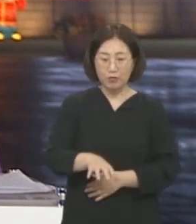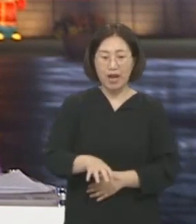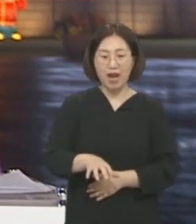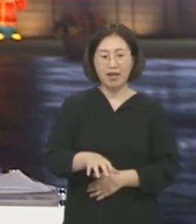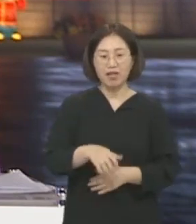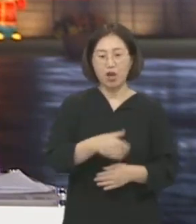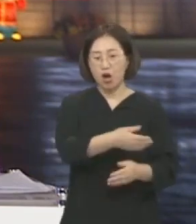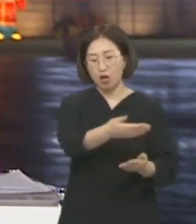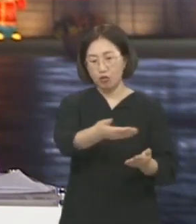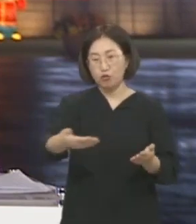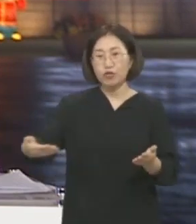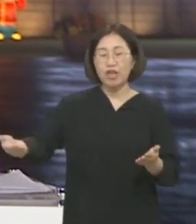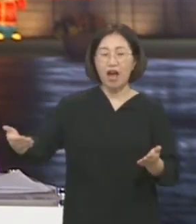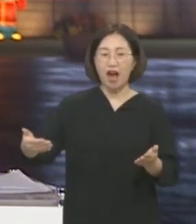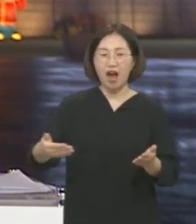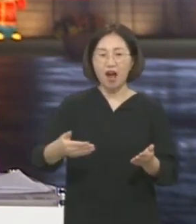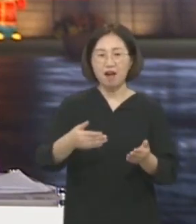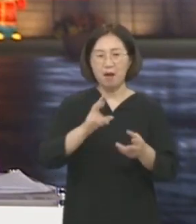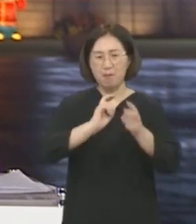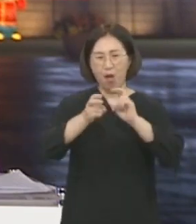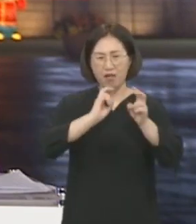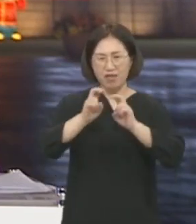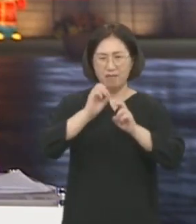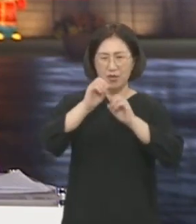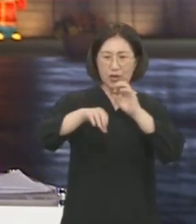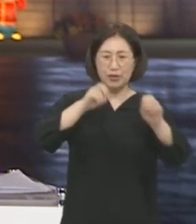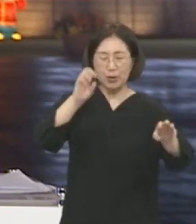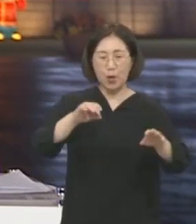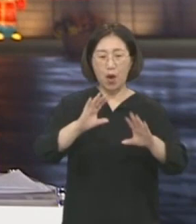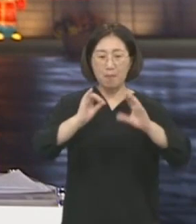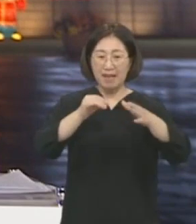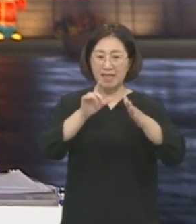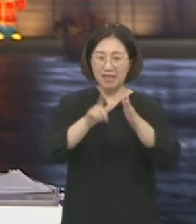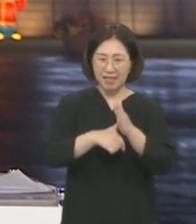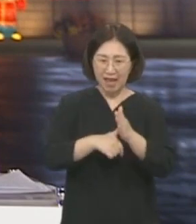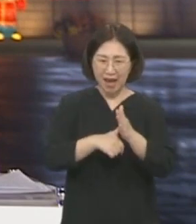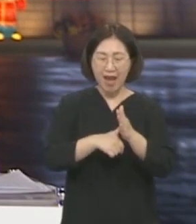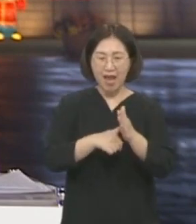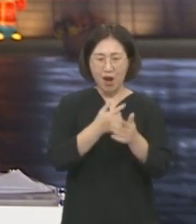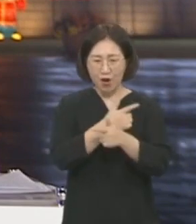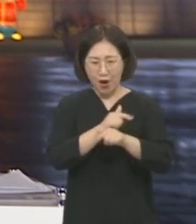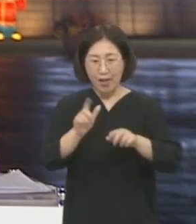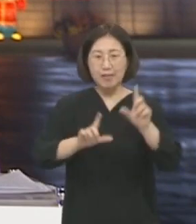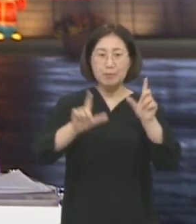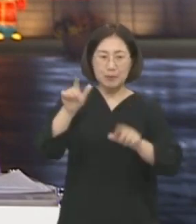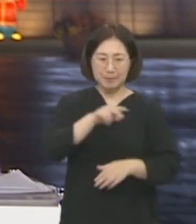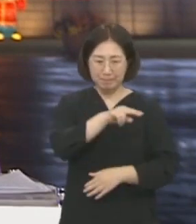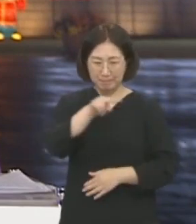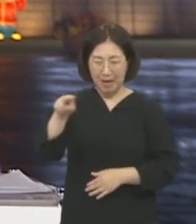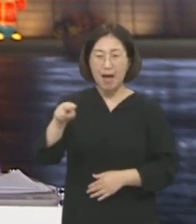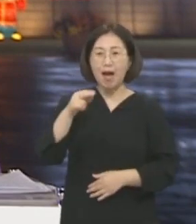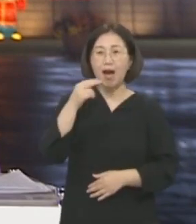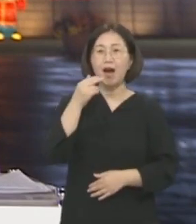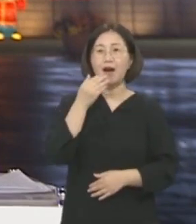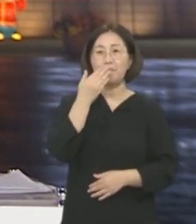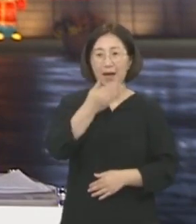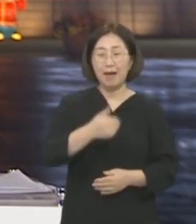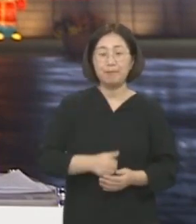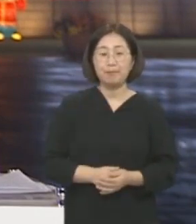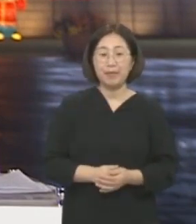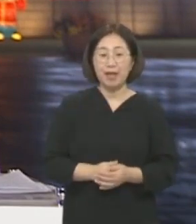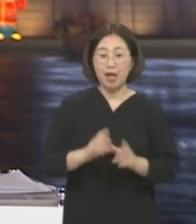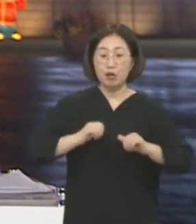수상 멀티미디어쇼를 비롯해 백제시대의 정수를 느껴볼 수 있는 다채로운 볼거리들이 마련돼 있습니다. 박정현 부여군수